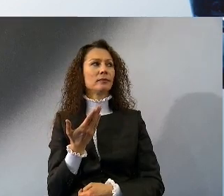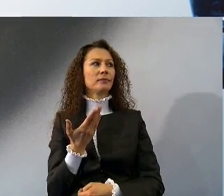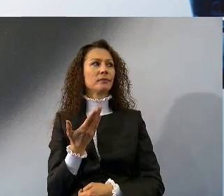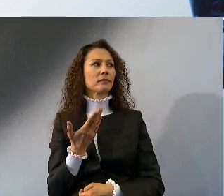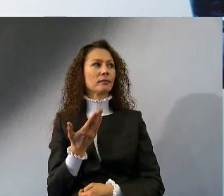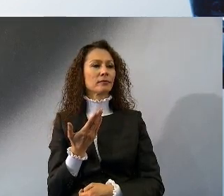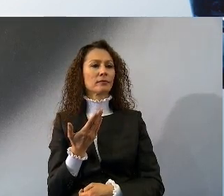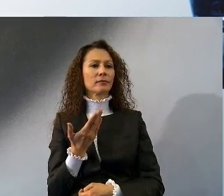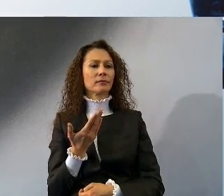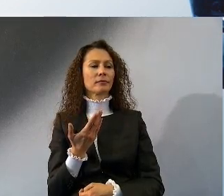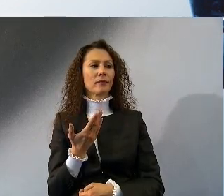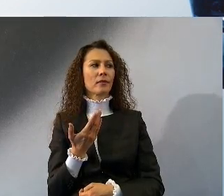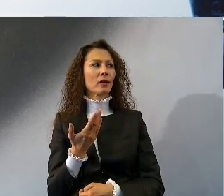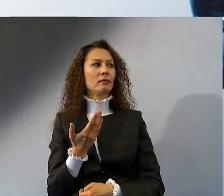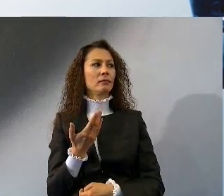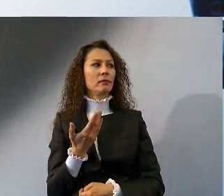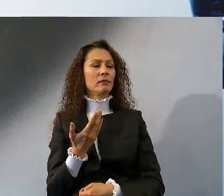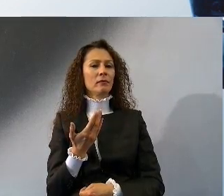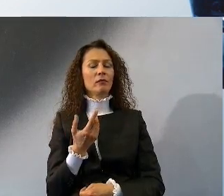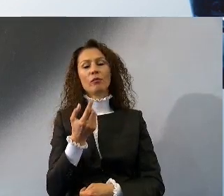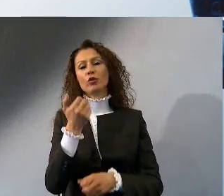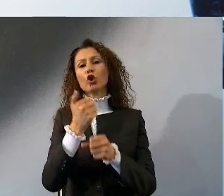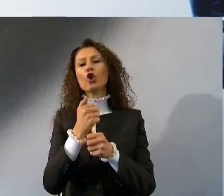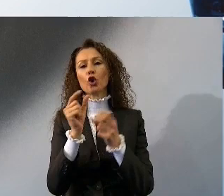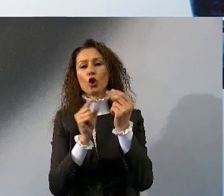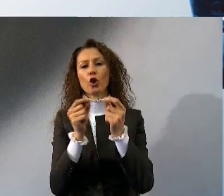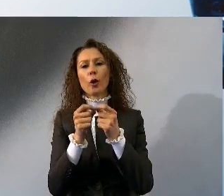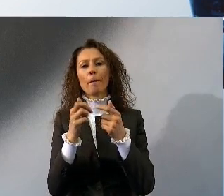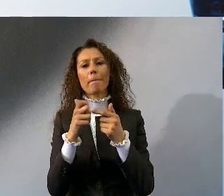şuradan gözüküyor mu? Yok, gözükmüyor. Gübreyi koyuyoruz.